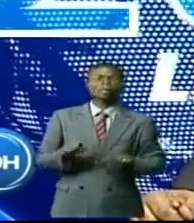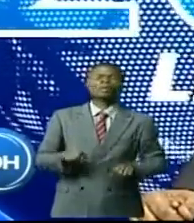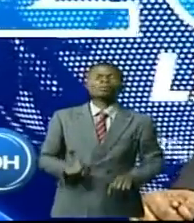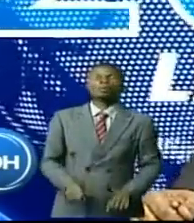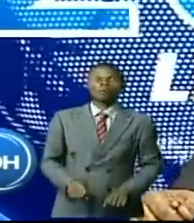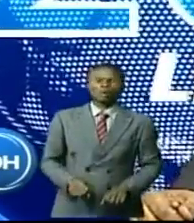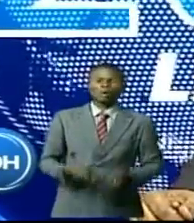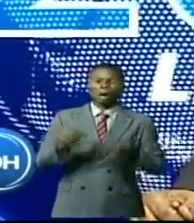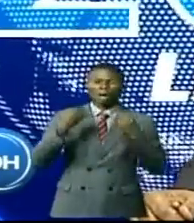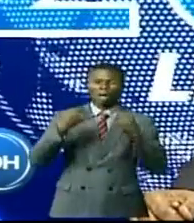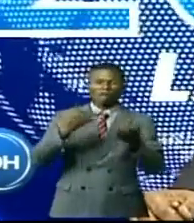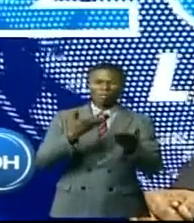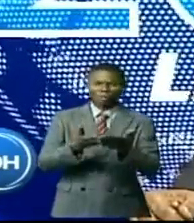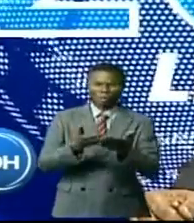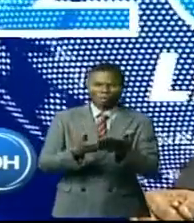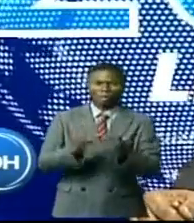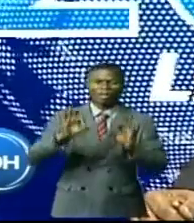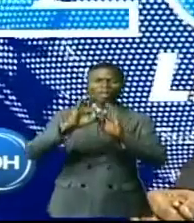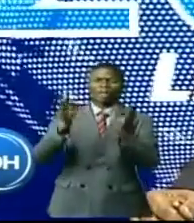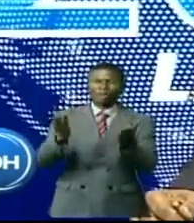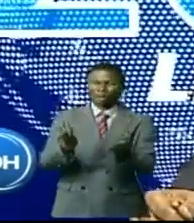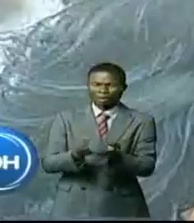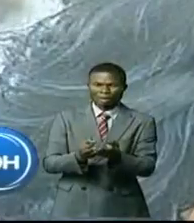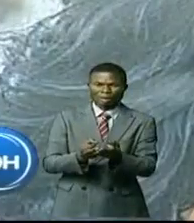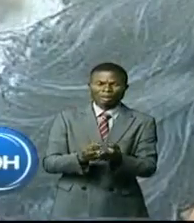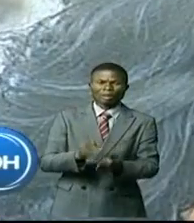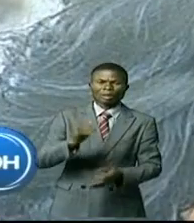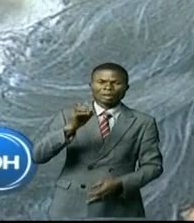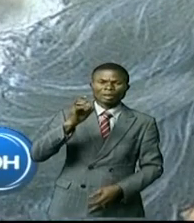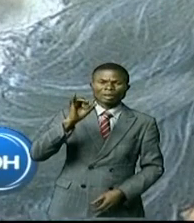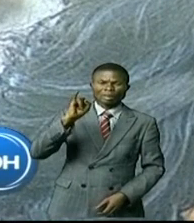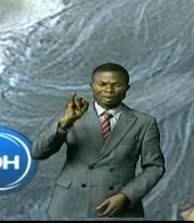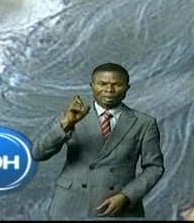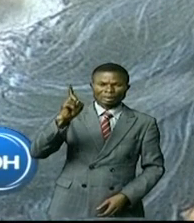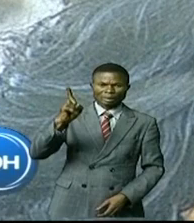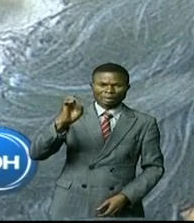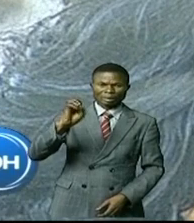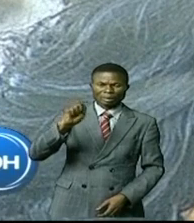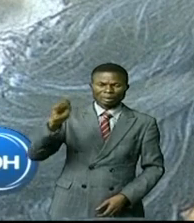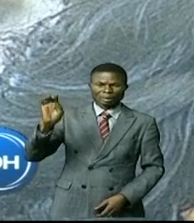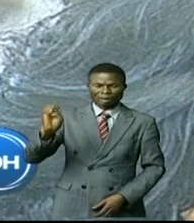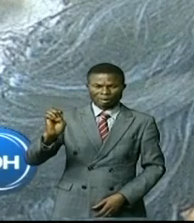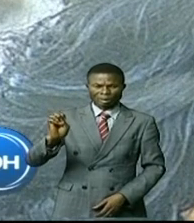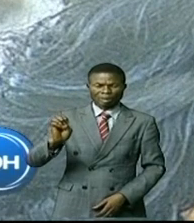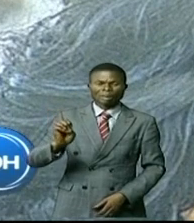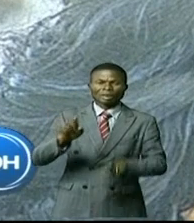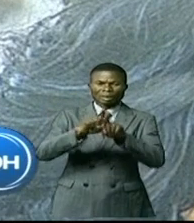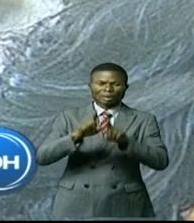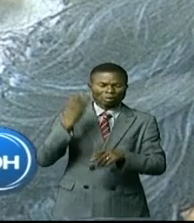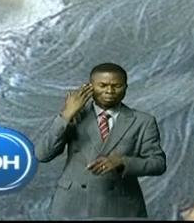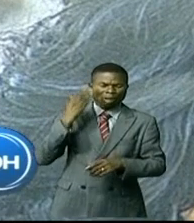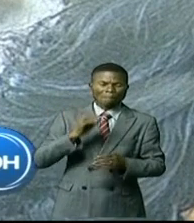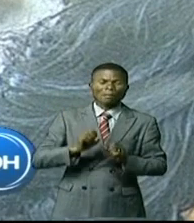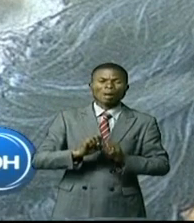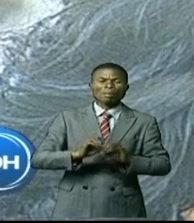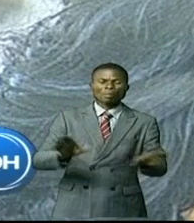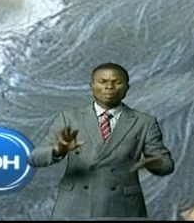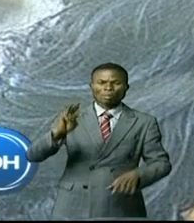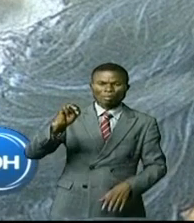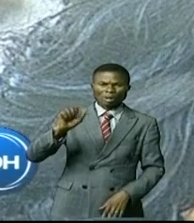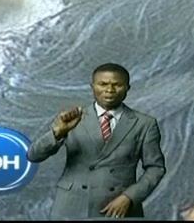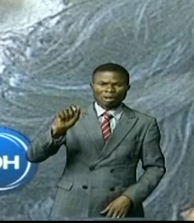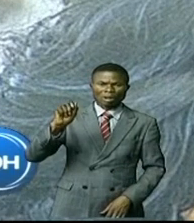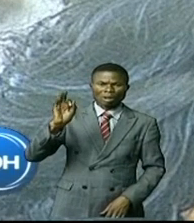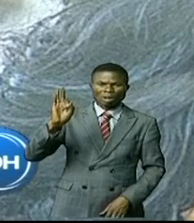de terminer, les familles Idette Moubibia et Mafuta ont le profond regret d'annoncer